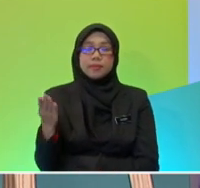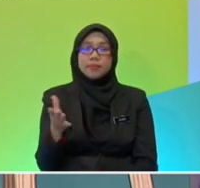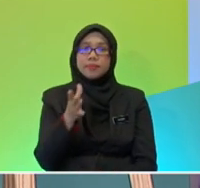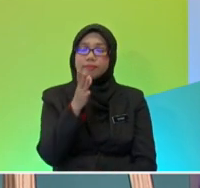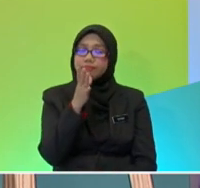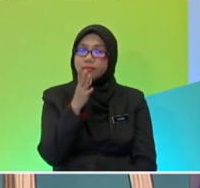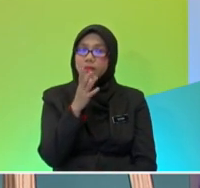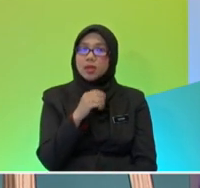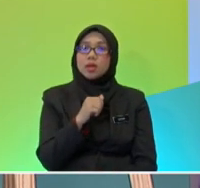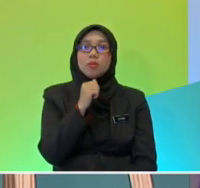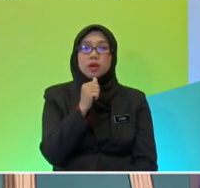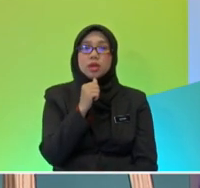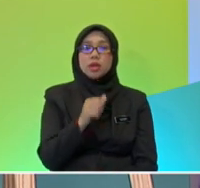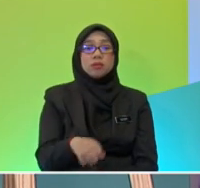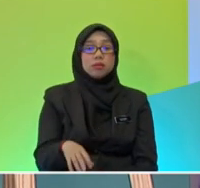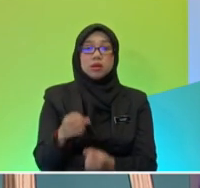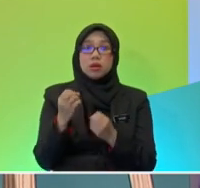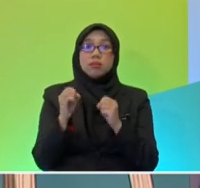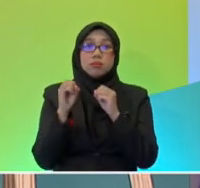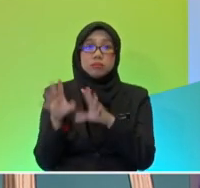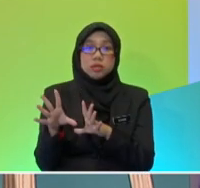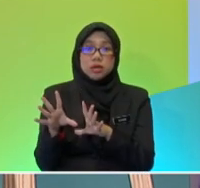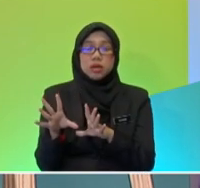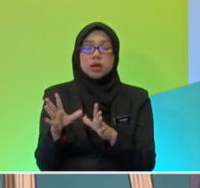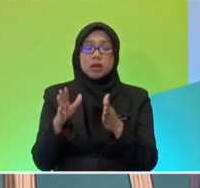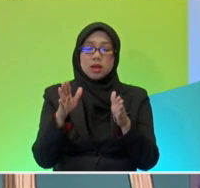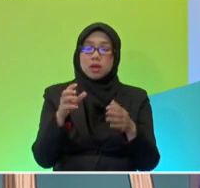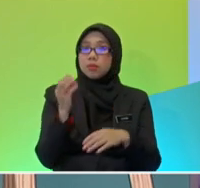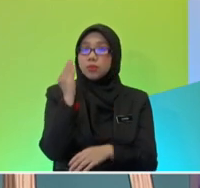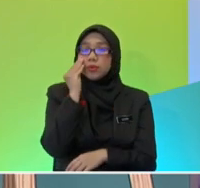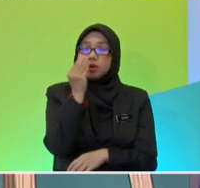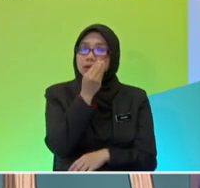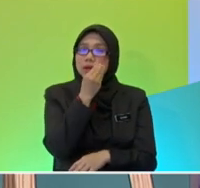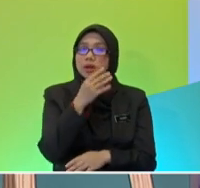pula pergi pecahkan vas bunga Ibu ke kita rusak